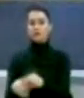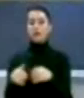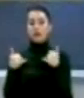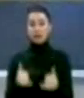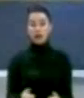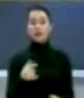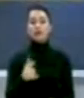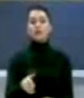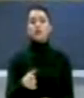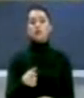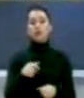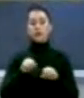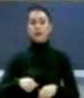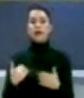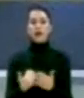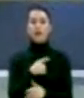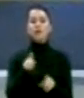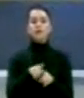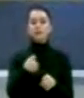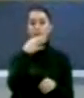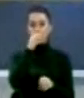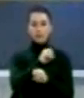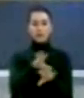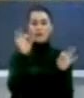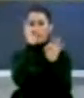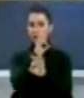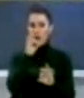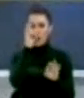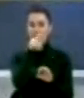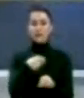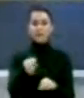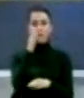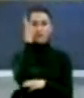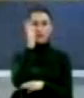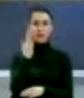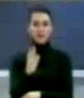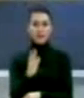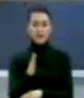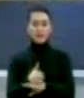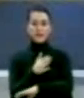më informu çka është u marrë vesh dhe çka po nënshkruhet në Bruksel.